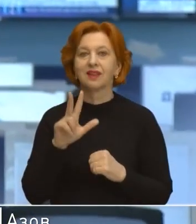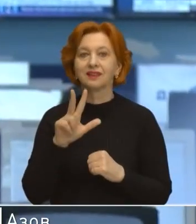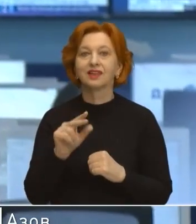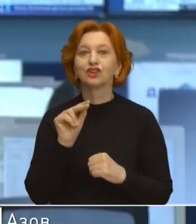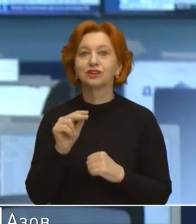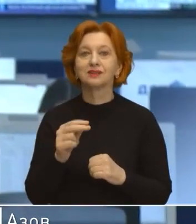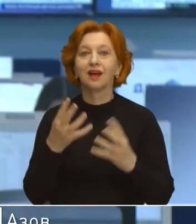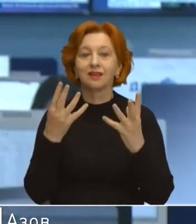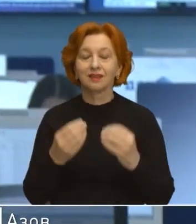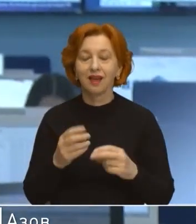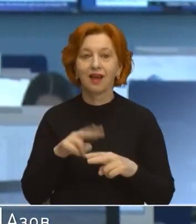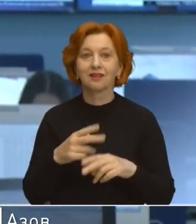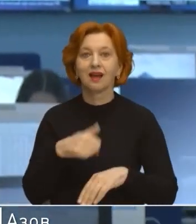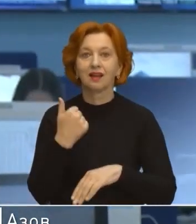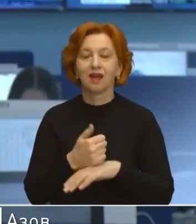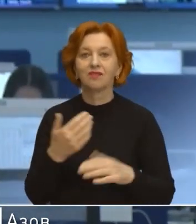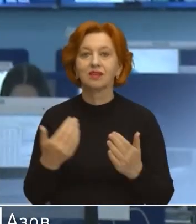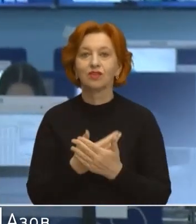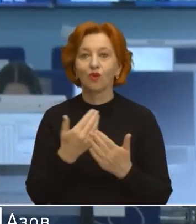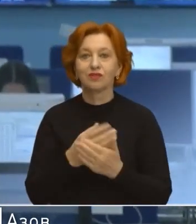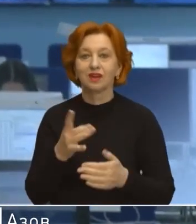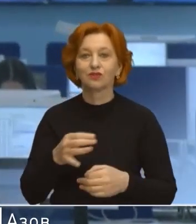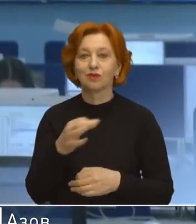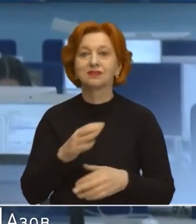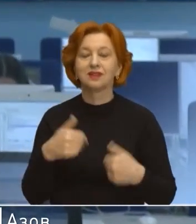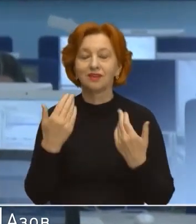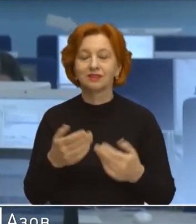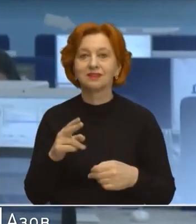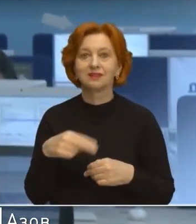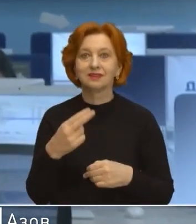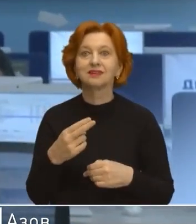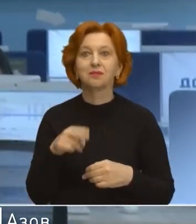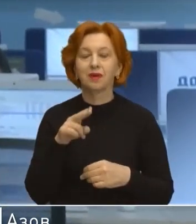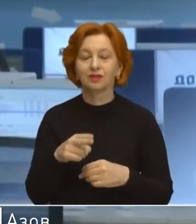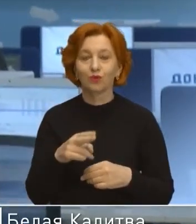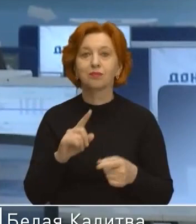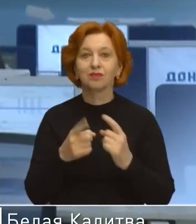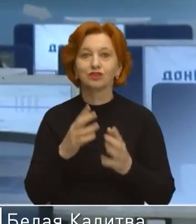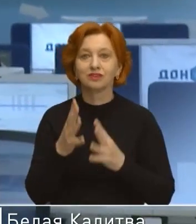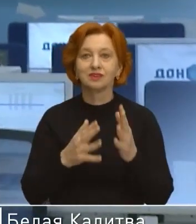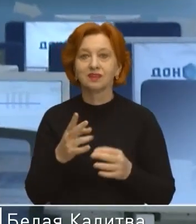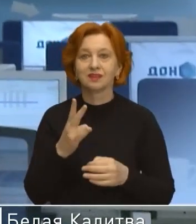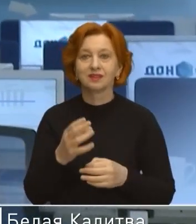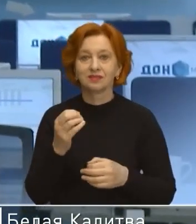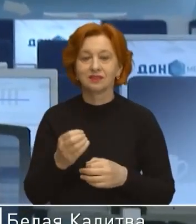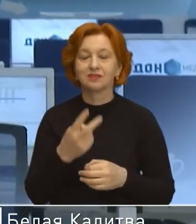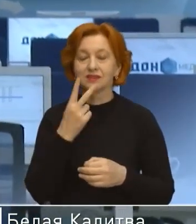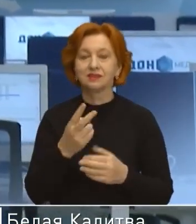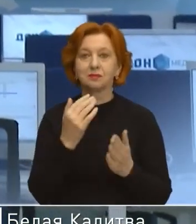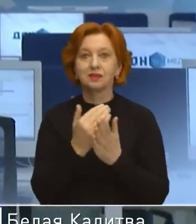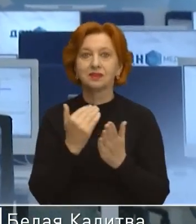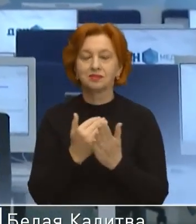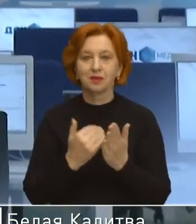3 часа дня в Ростове-на-Дону. Это главные новости Донского региона. Здравствуйте. В студии Денис Проскурин. Перевод на русский жестовый язык Натальи